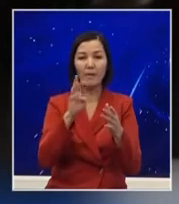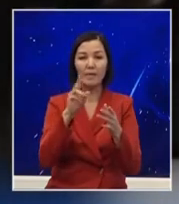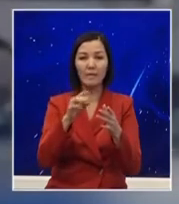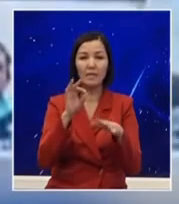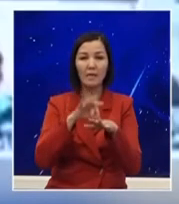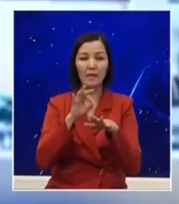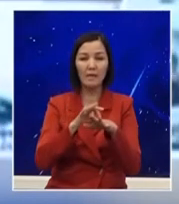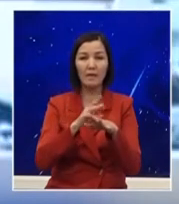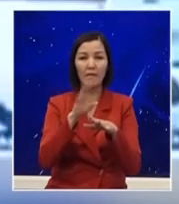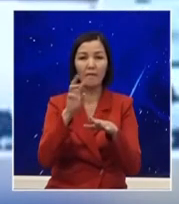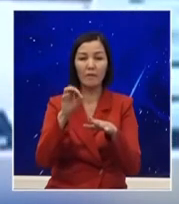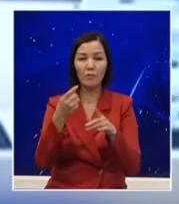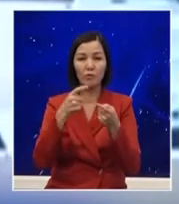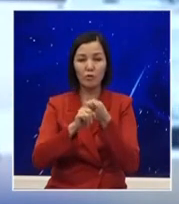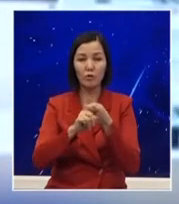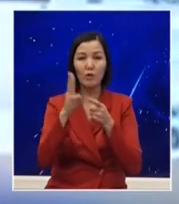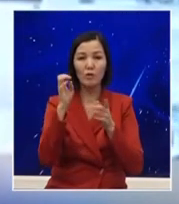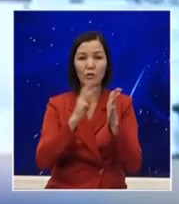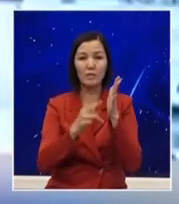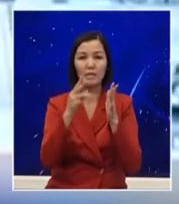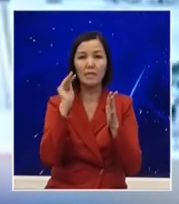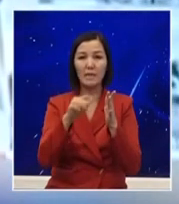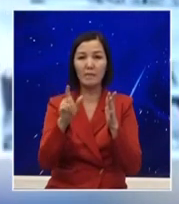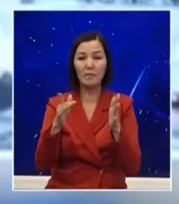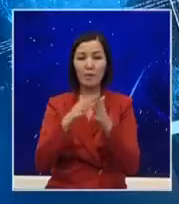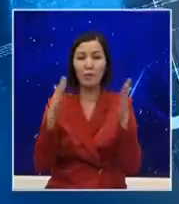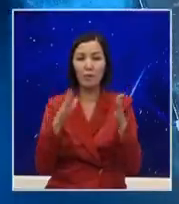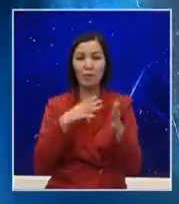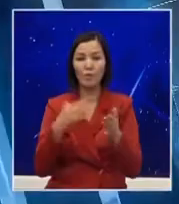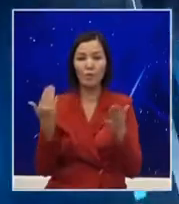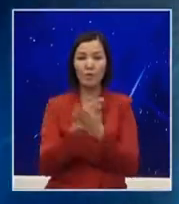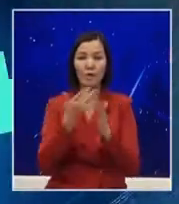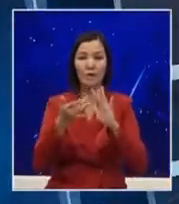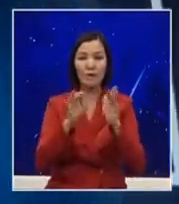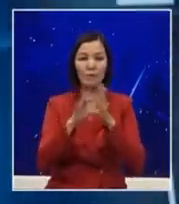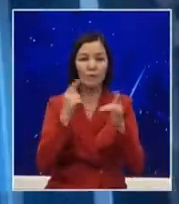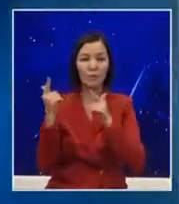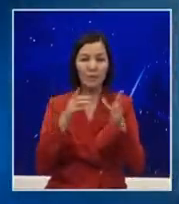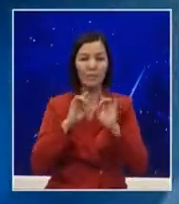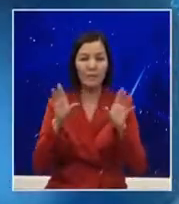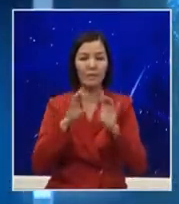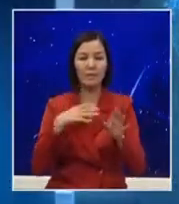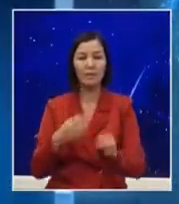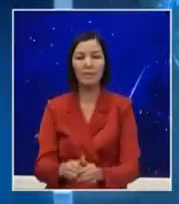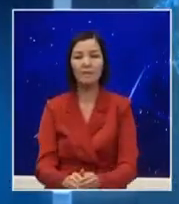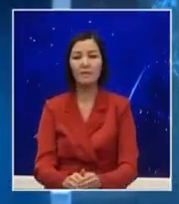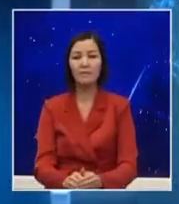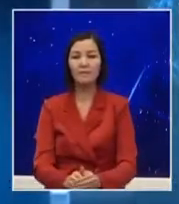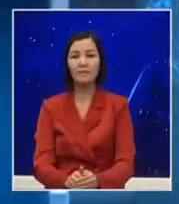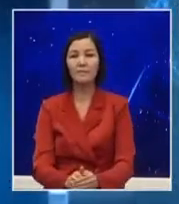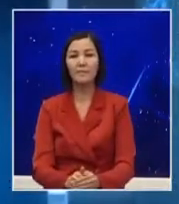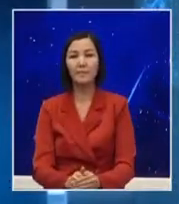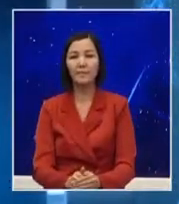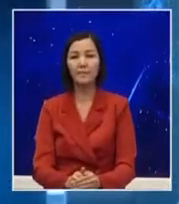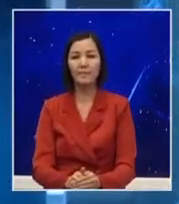коронавирус инфекциясын жұқтырғандар саны 382 мың адамнан асты. Топтабаны ғаламтор ақпараттарымен дайындаған Медет Жұмабай, Жетісу